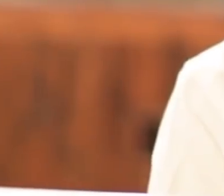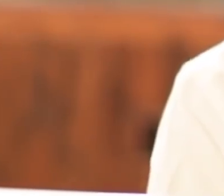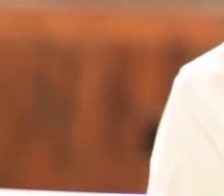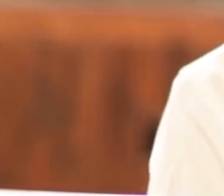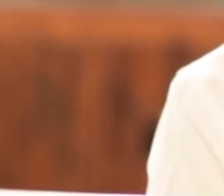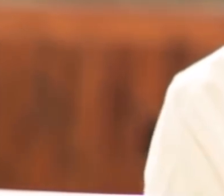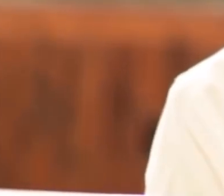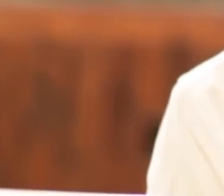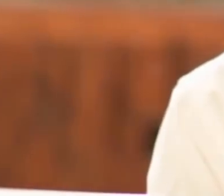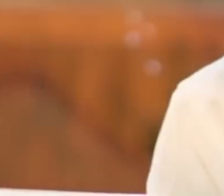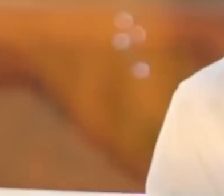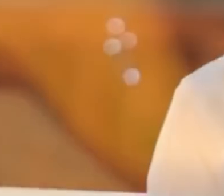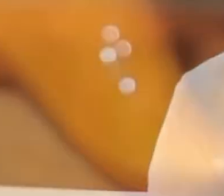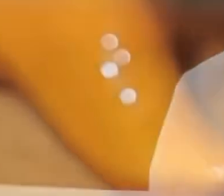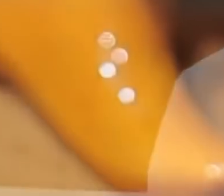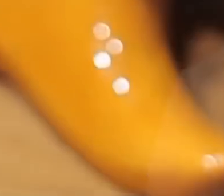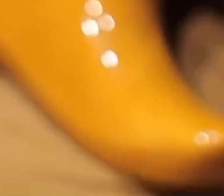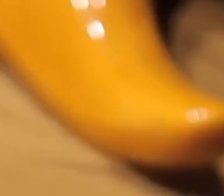फिर भी